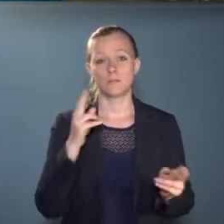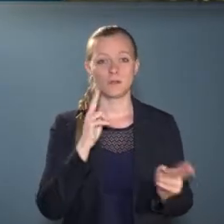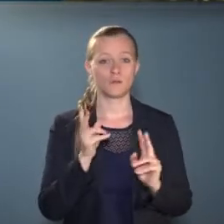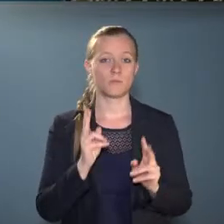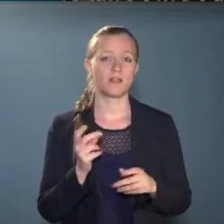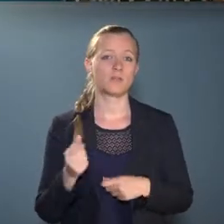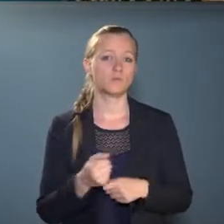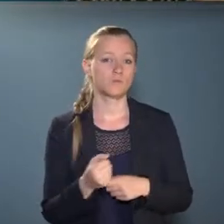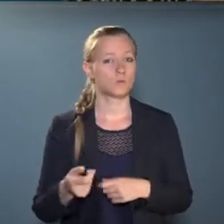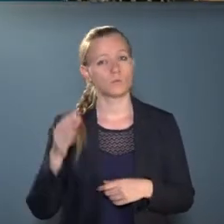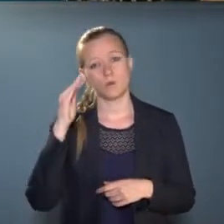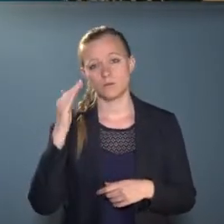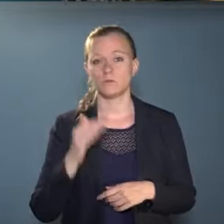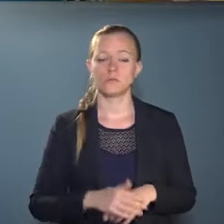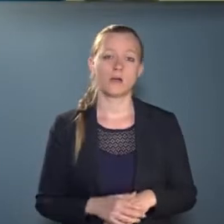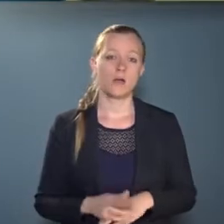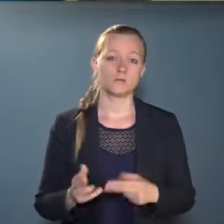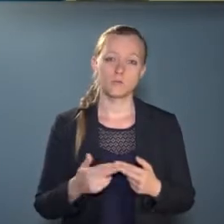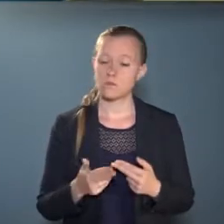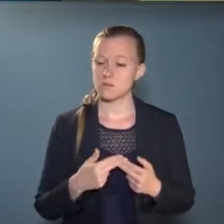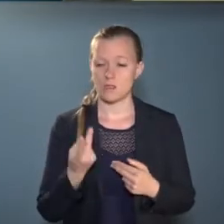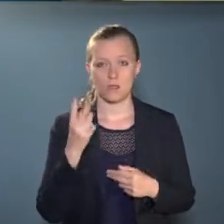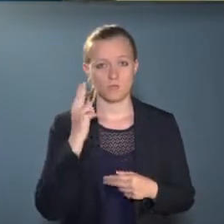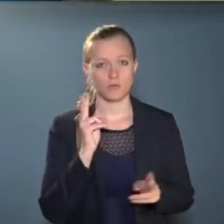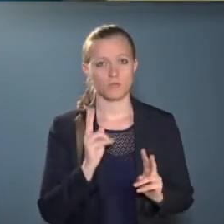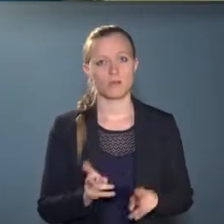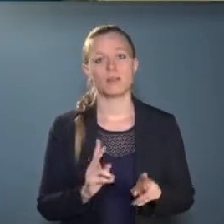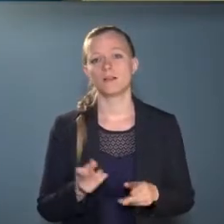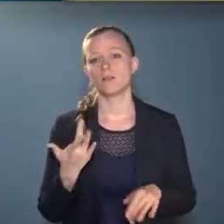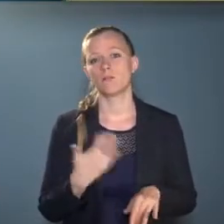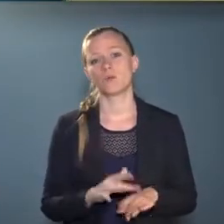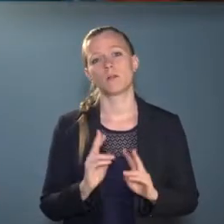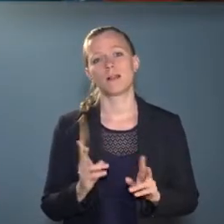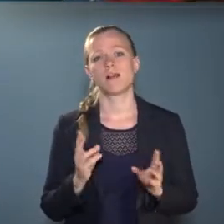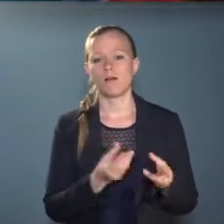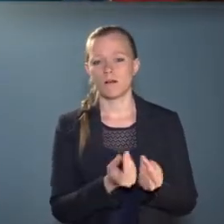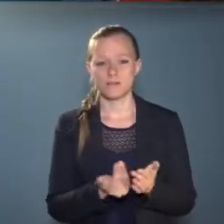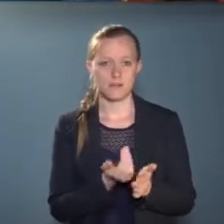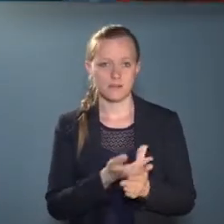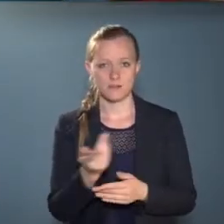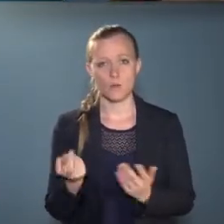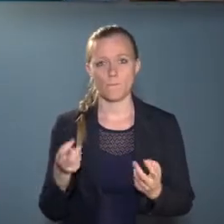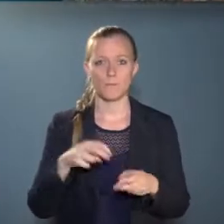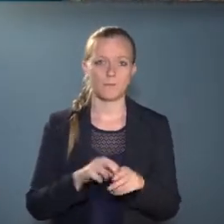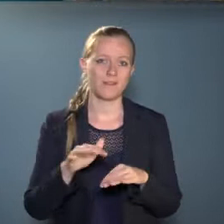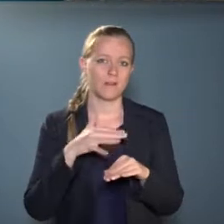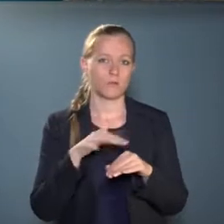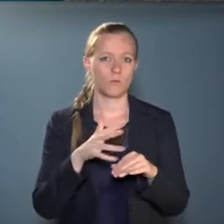a tűzoltót, a katonát egészen közvetlen közelről, kipróbálhatják az általuk használt eszközöket, bemásznak a